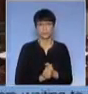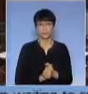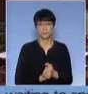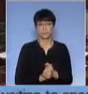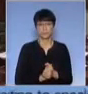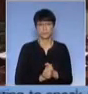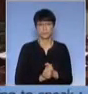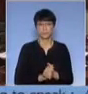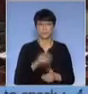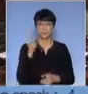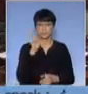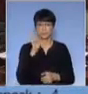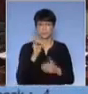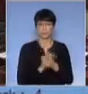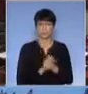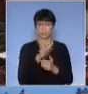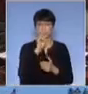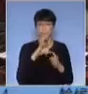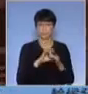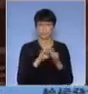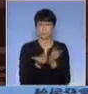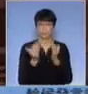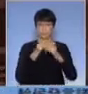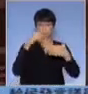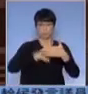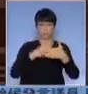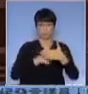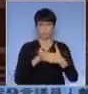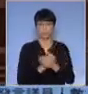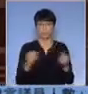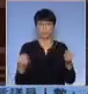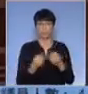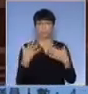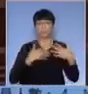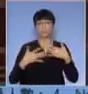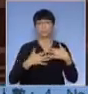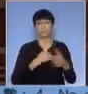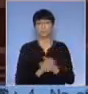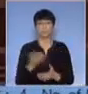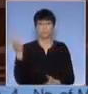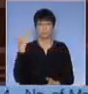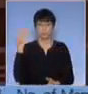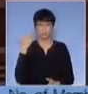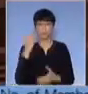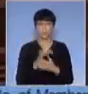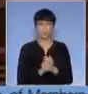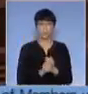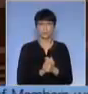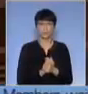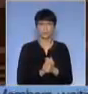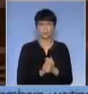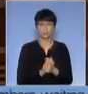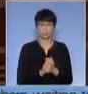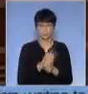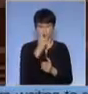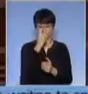席，如果講喺學校裏面發生咗啲事，過往曾經發生過嘅，可